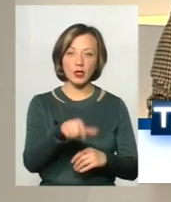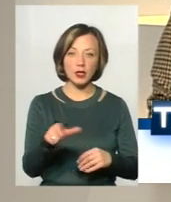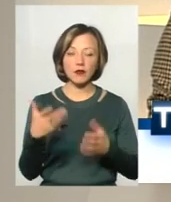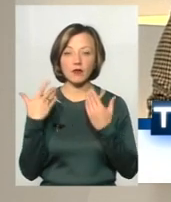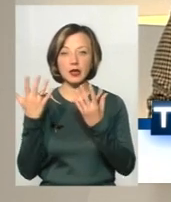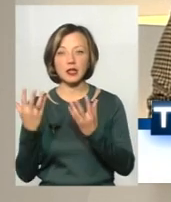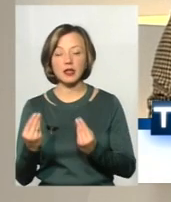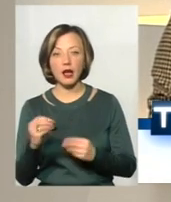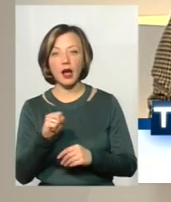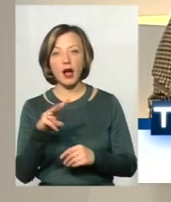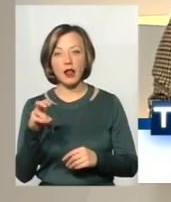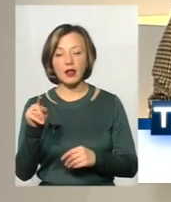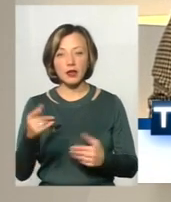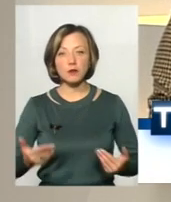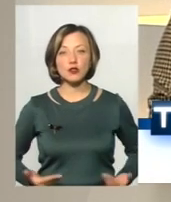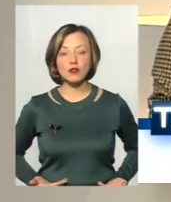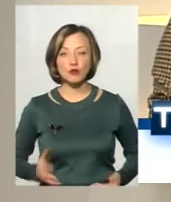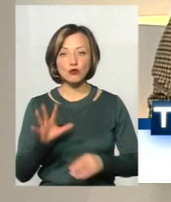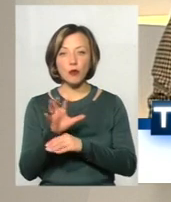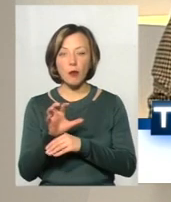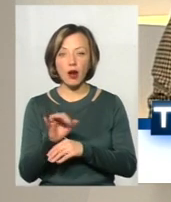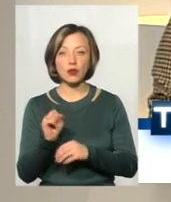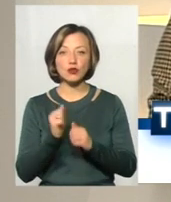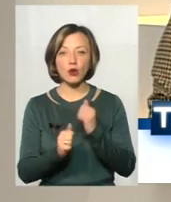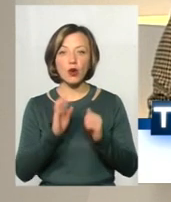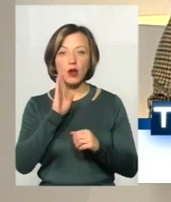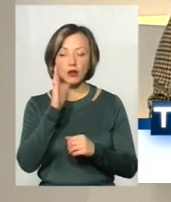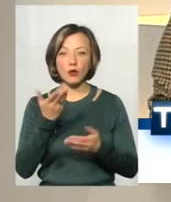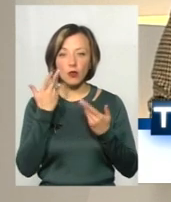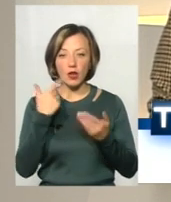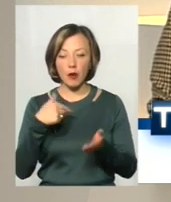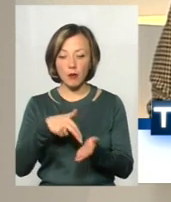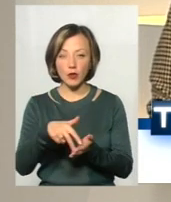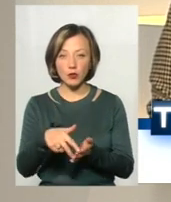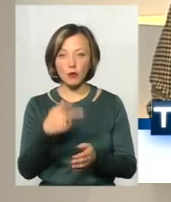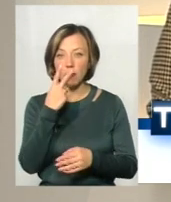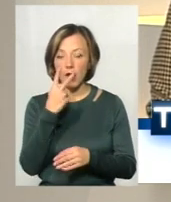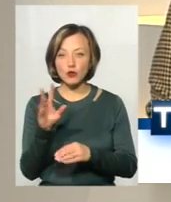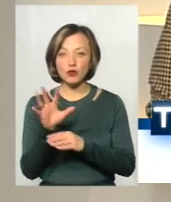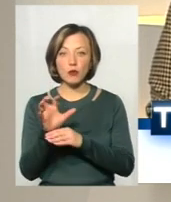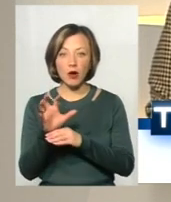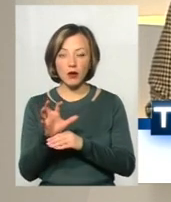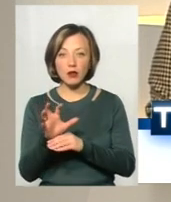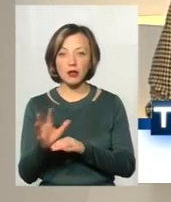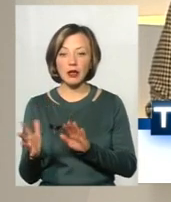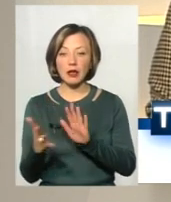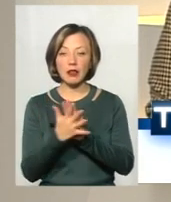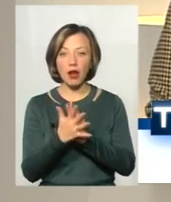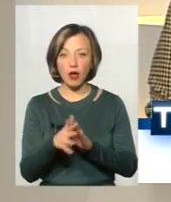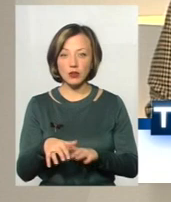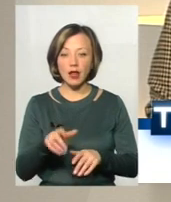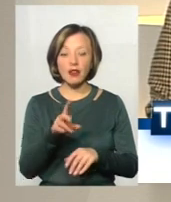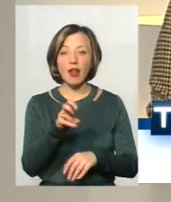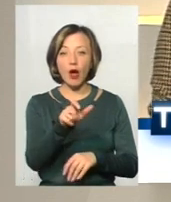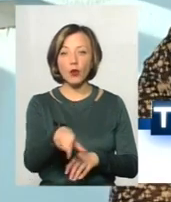вихідні. Але там живуть собаки. І за щоранку, коли я йду, я бачу, як собаки кидаються людям під